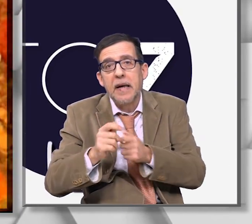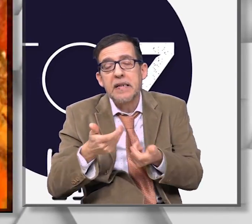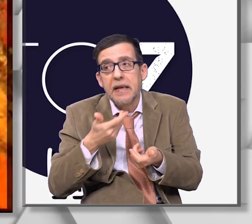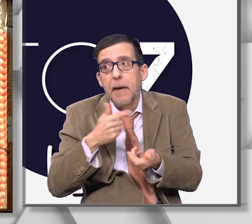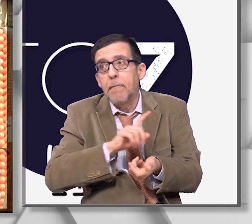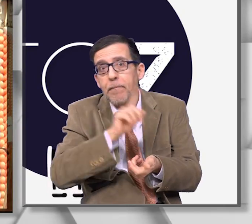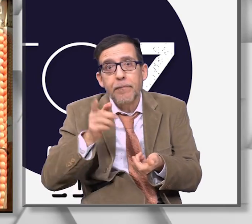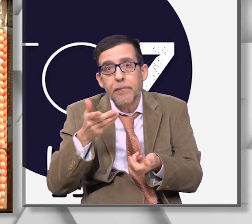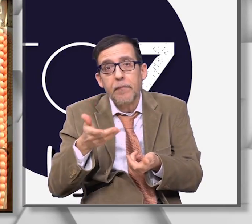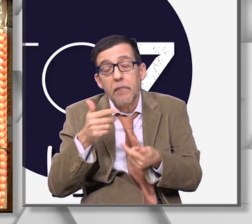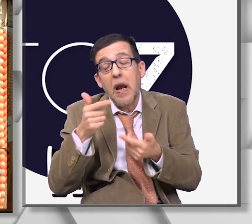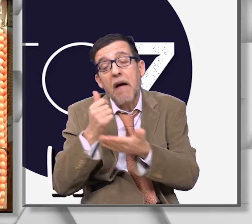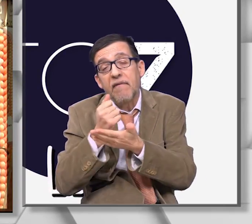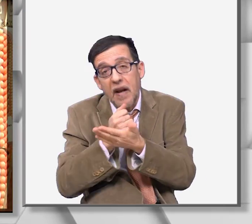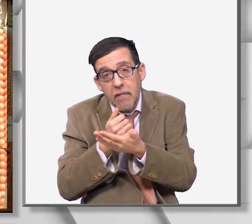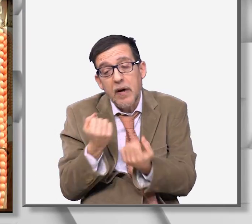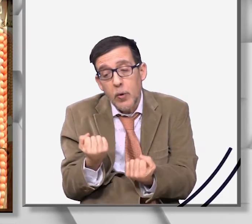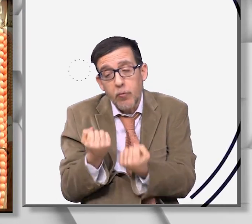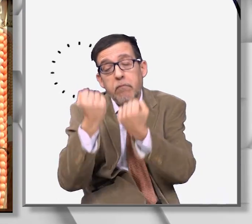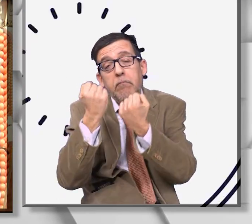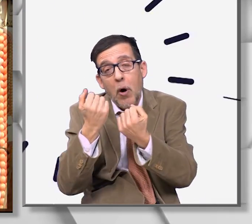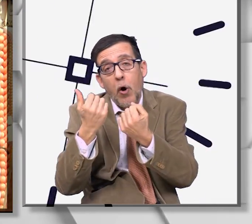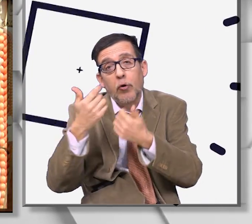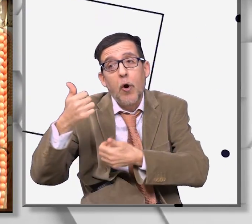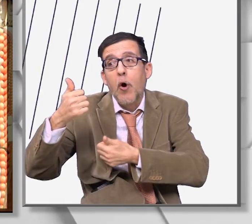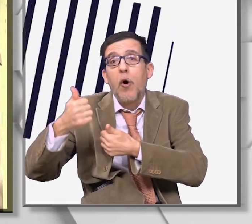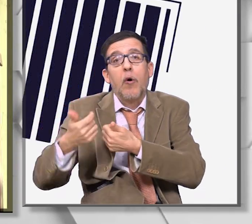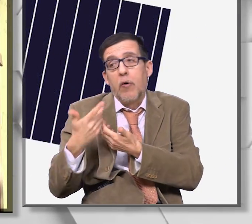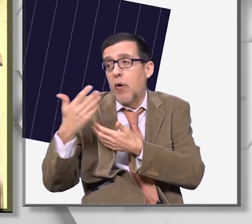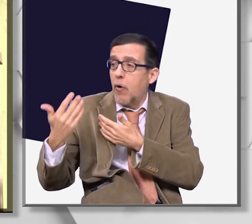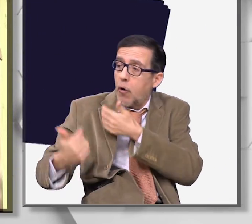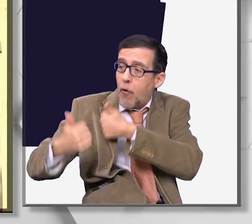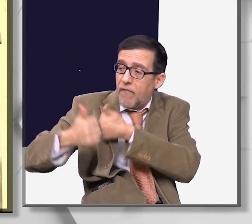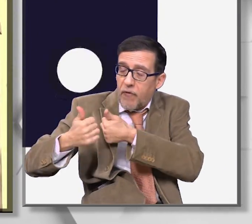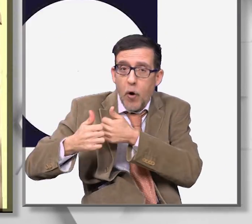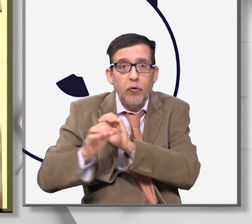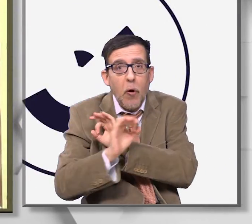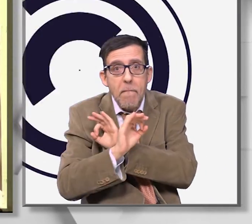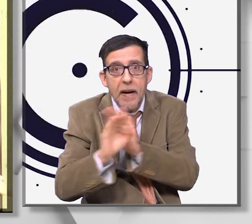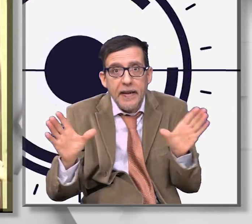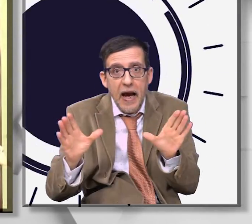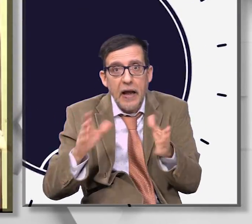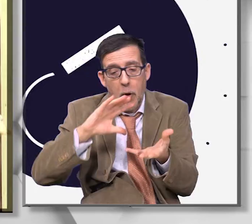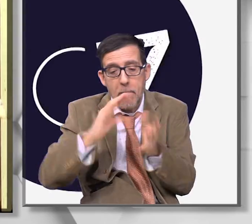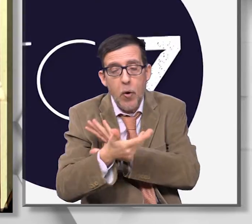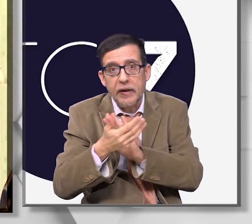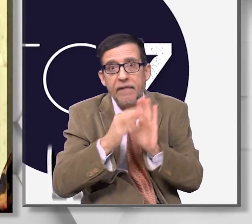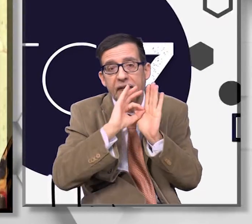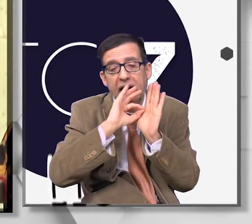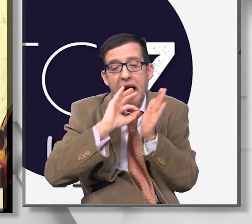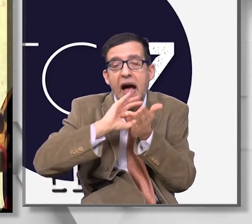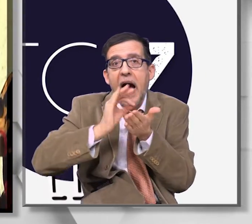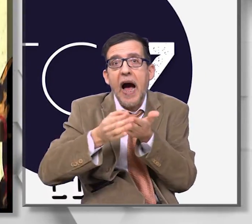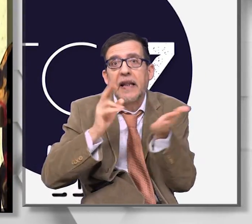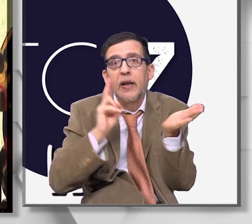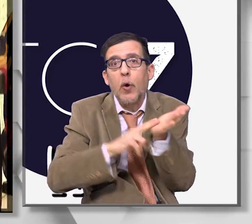questo caso garantito supporto e immediato con la modifica dell'articolo 3